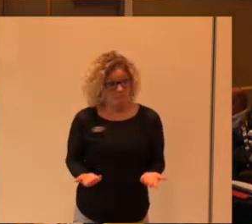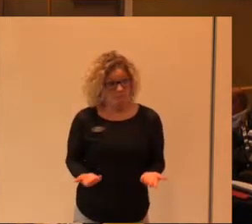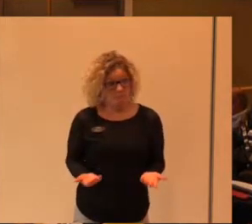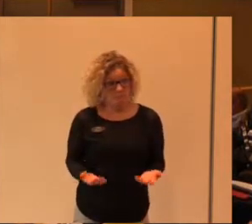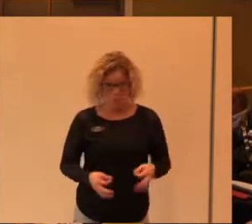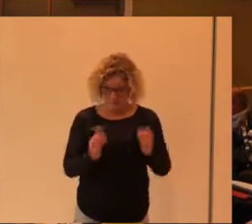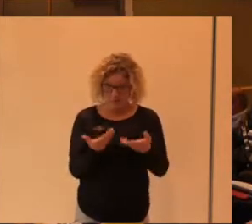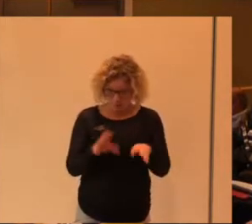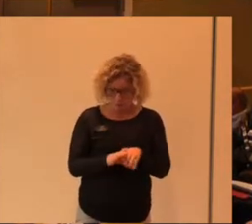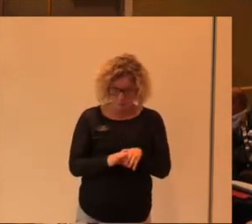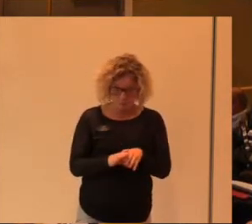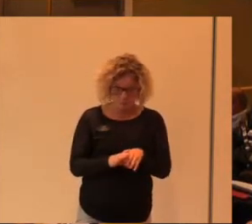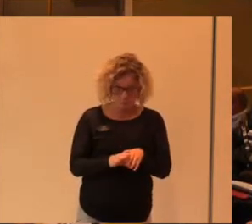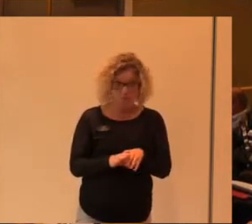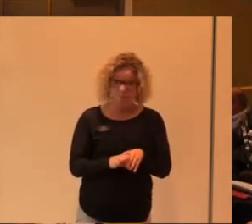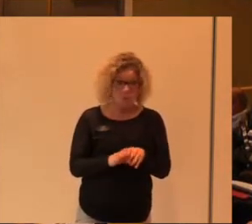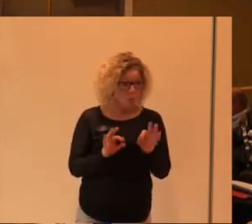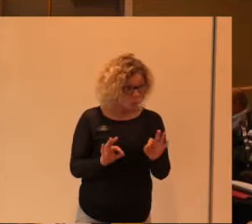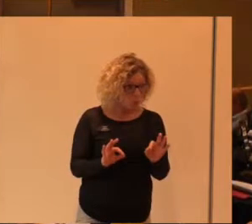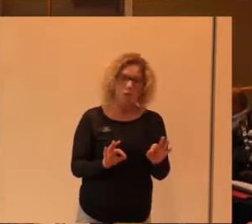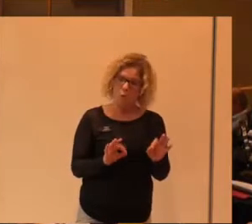Och det offentliga rummet är också digitalt.